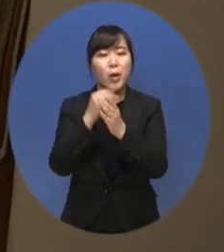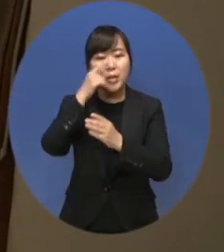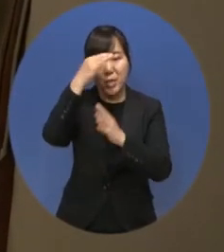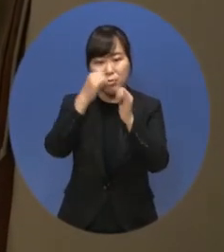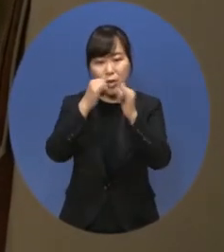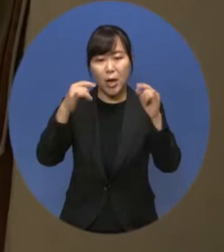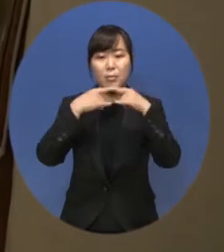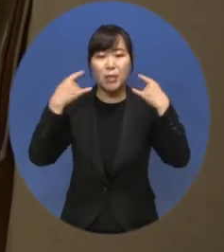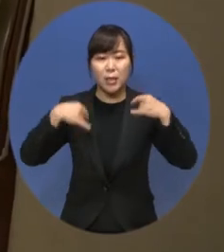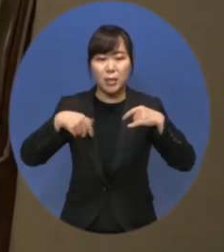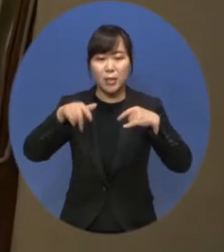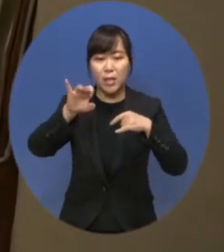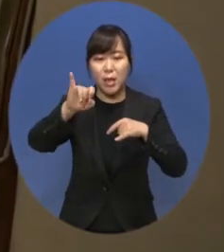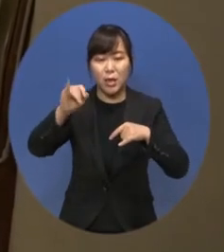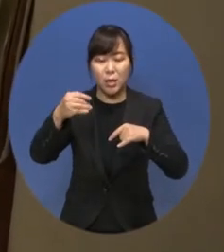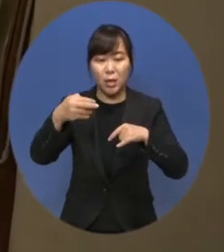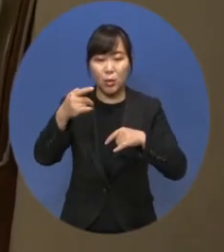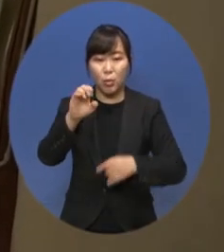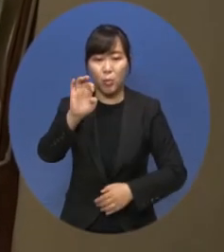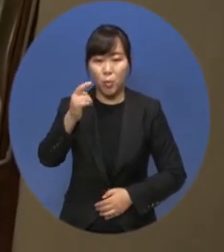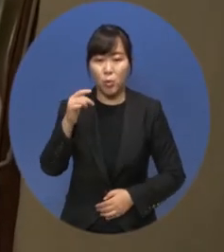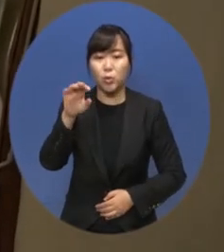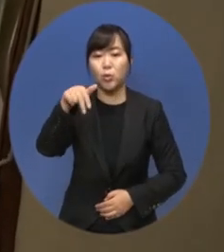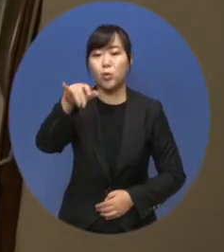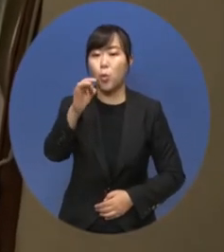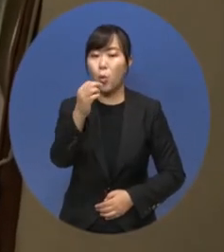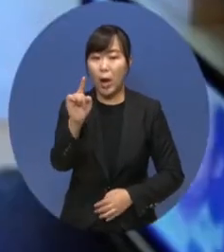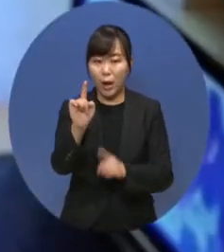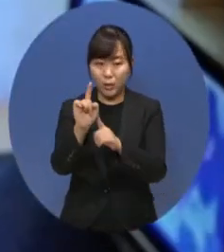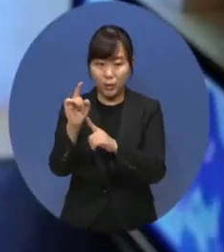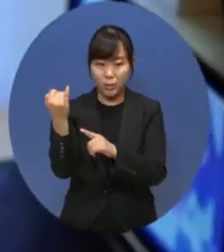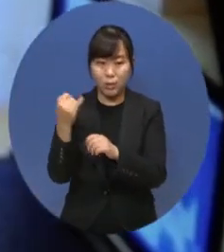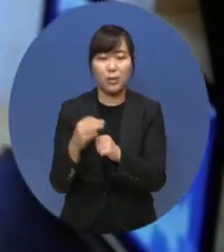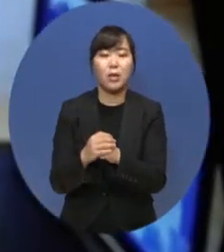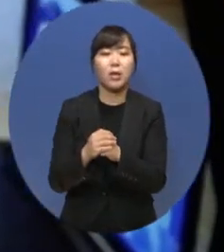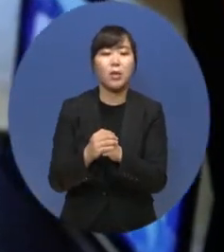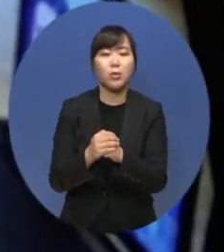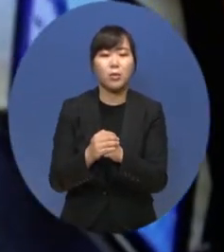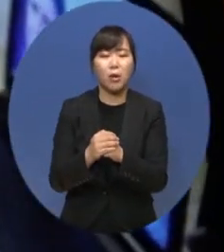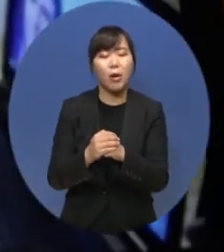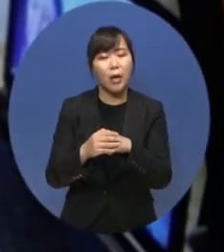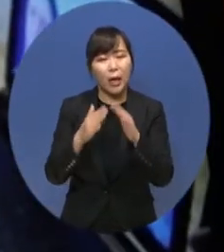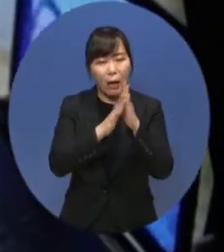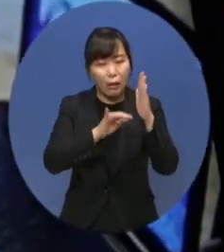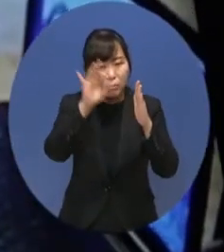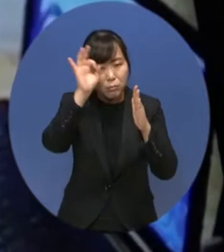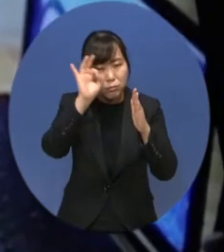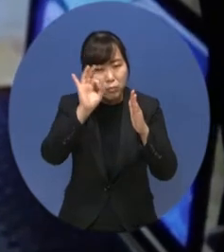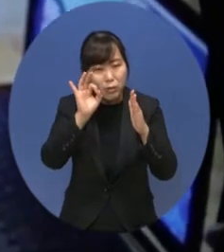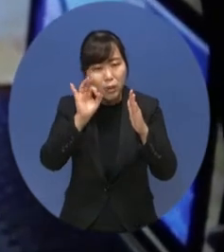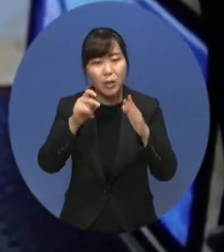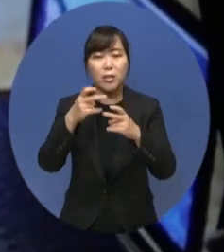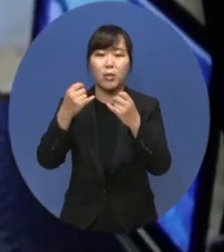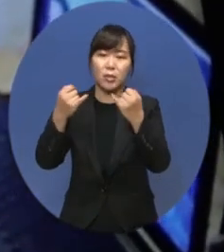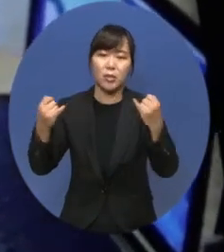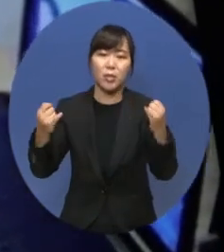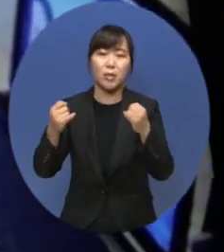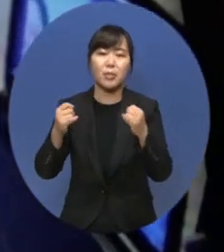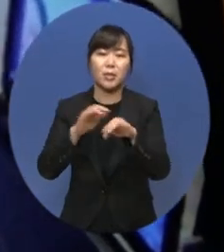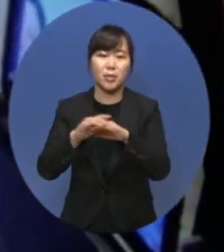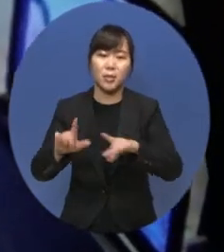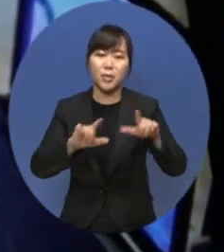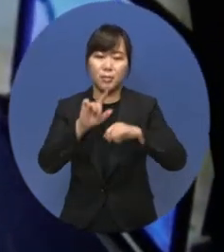종합예술가 프랑스 제1동포 조아 씨는 뿌리찾기에 나선 정진태 씨와 형제처럼 지내고 있다고